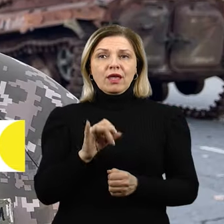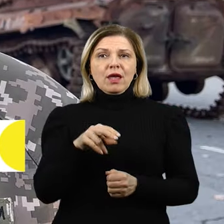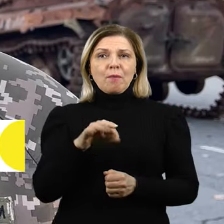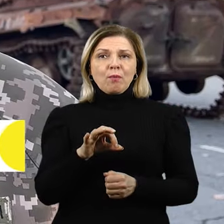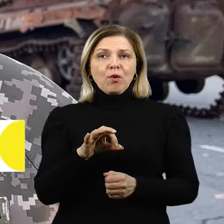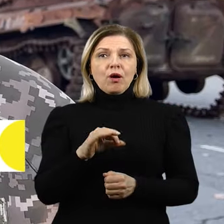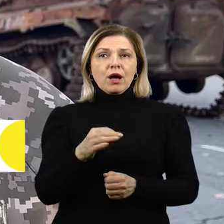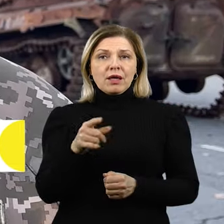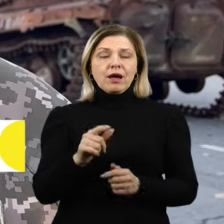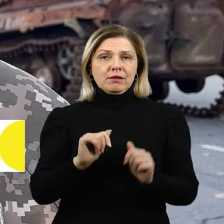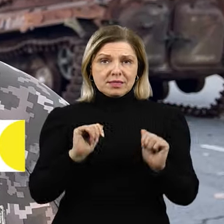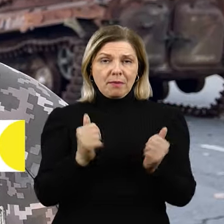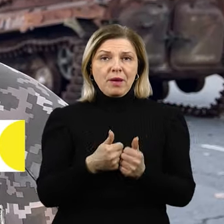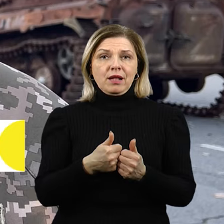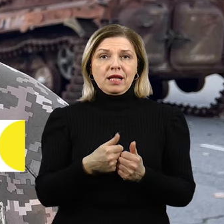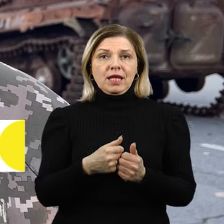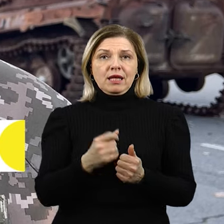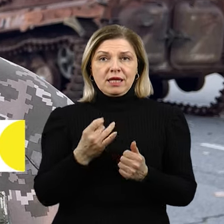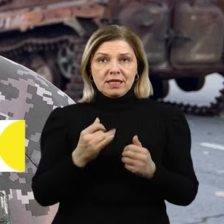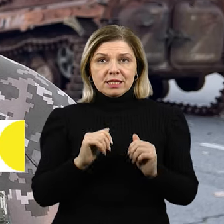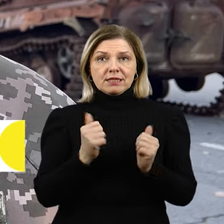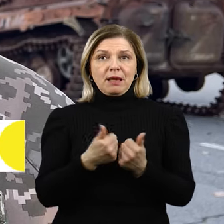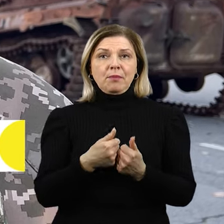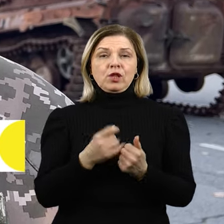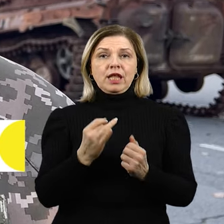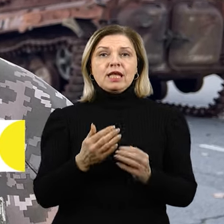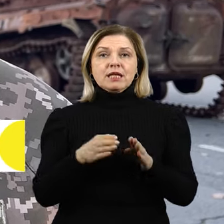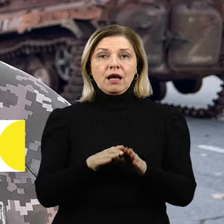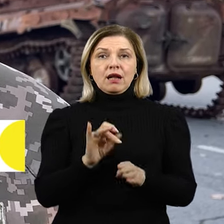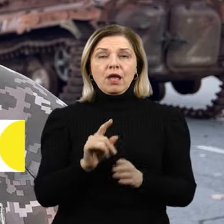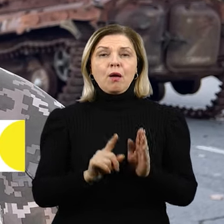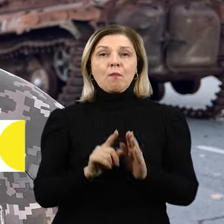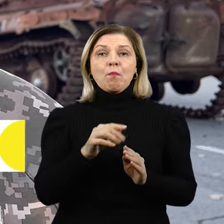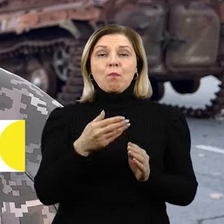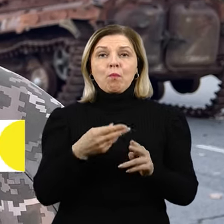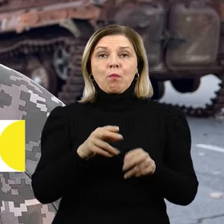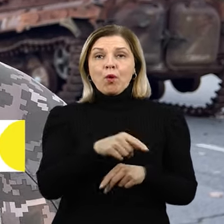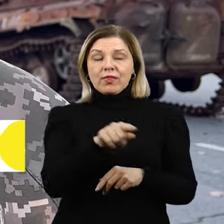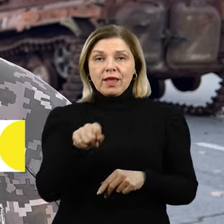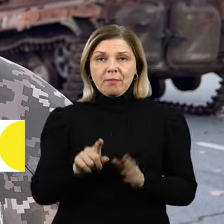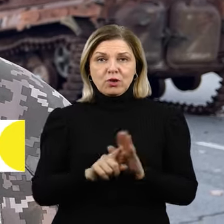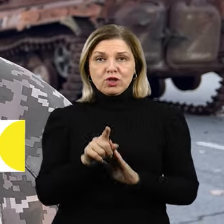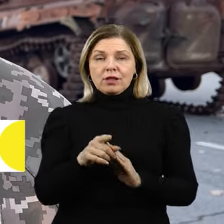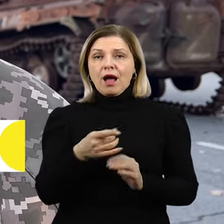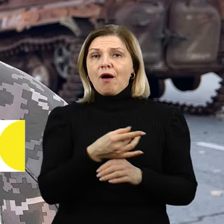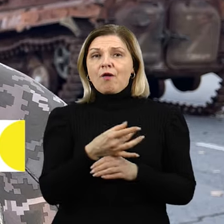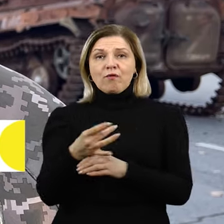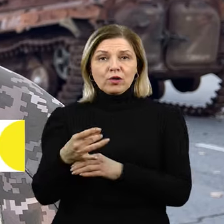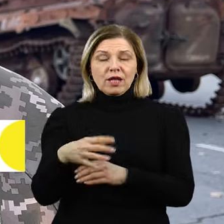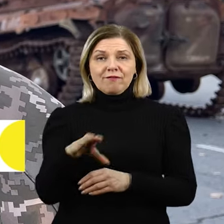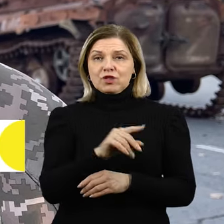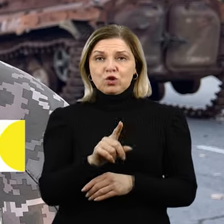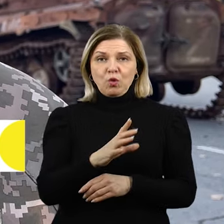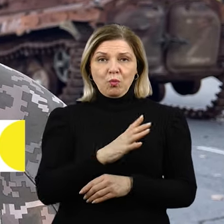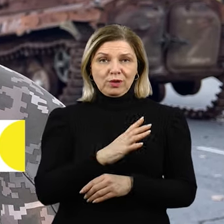картам. Ми їх заперли там, оточили, закрили. І по ним почала працювати вся вогнева міць, яка на той момент була